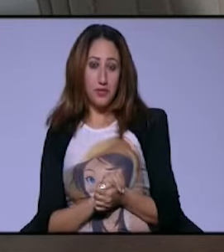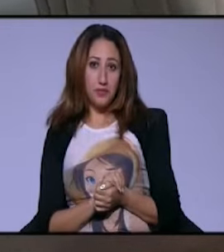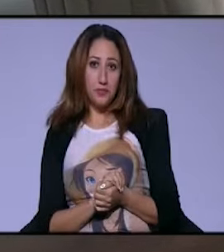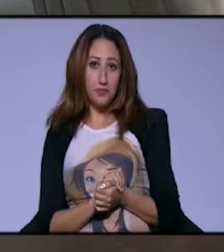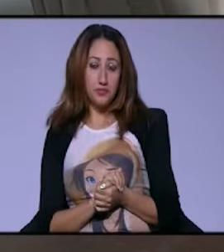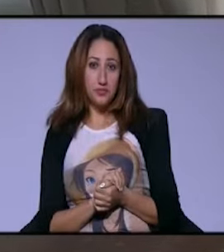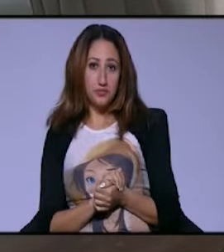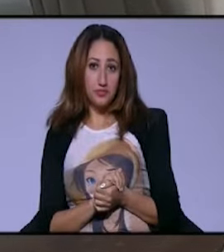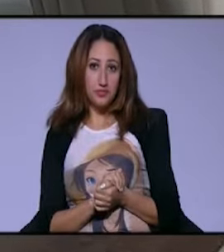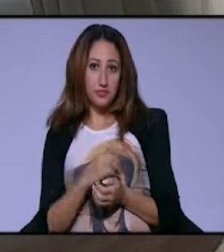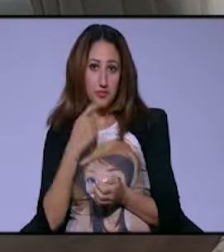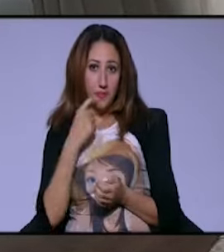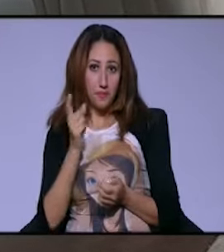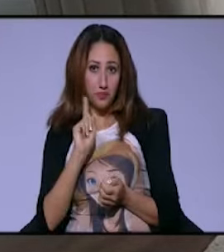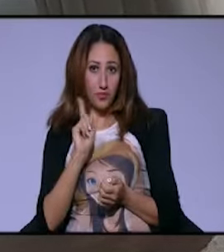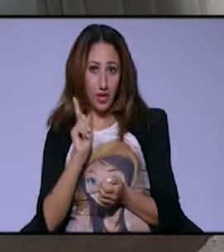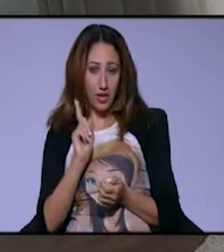جمالكم لن